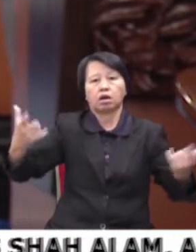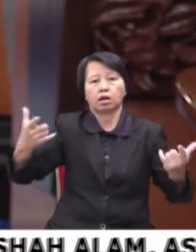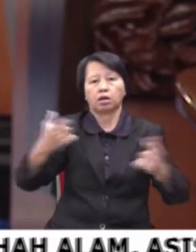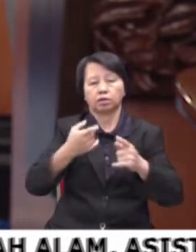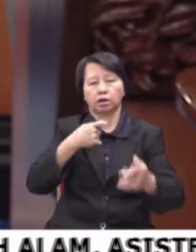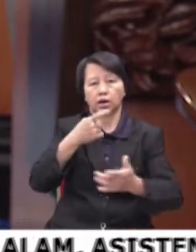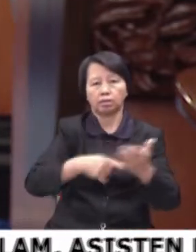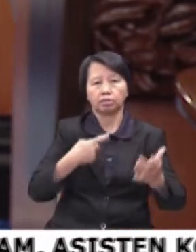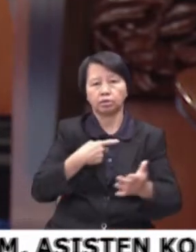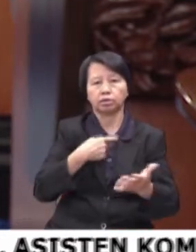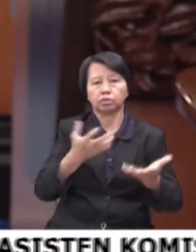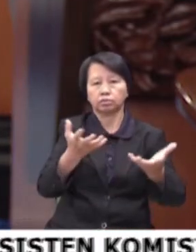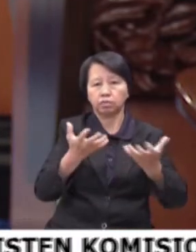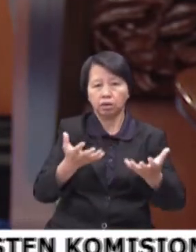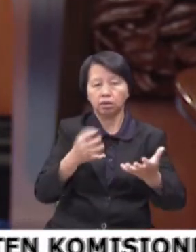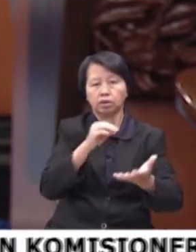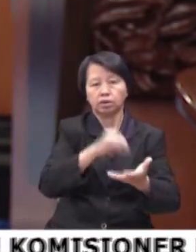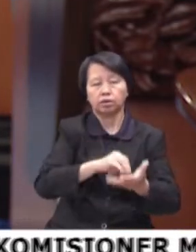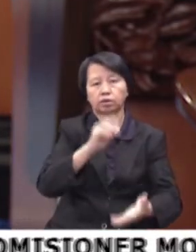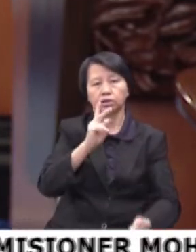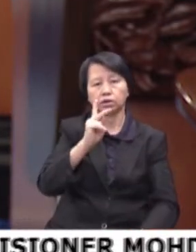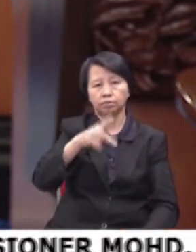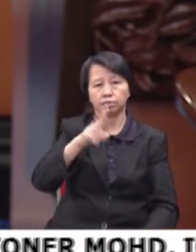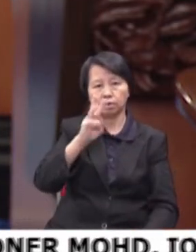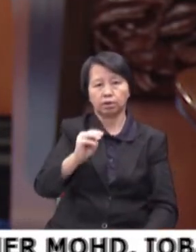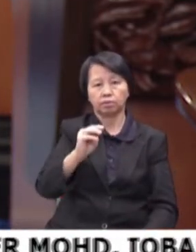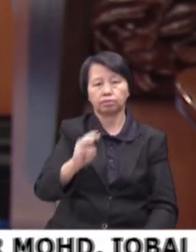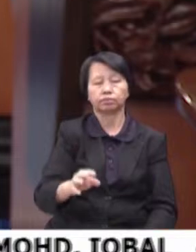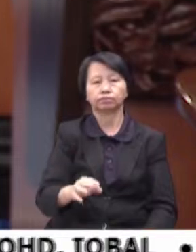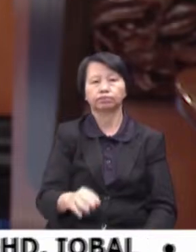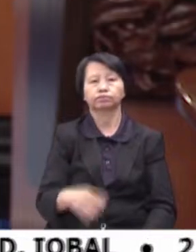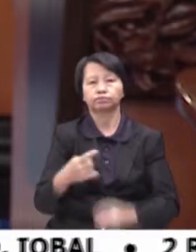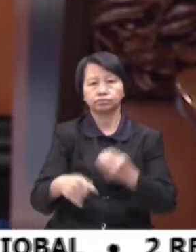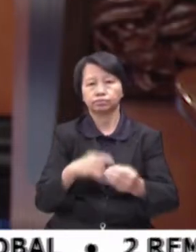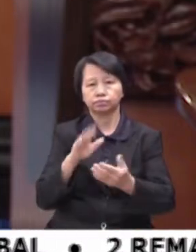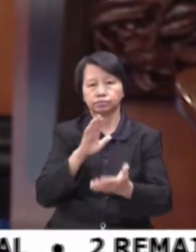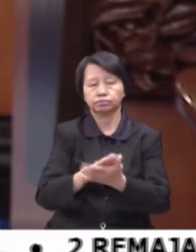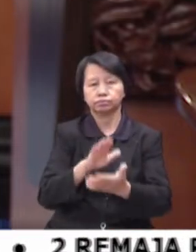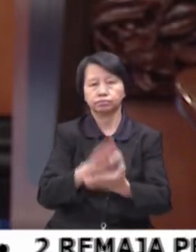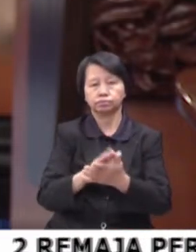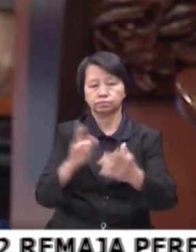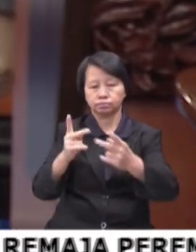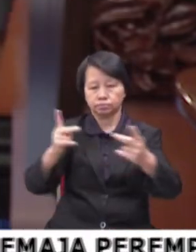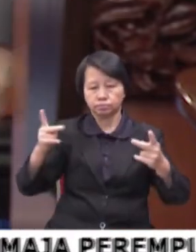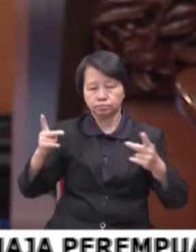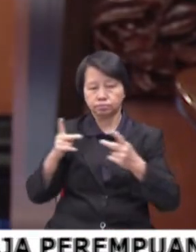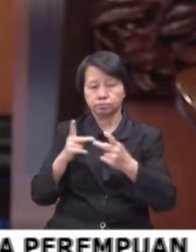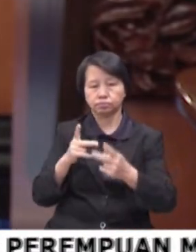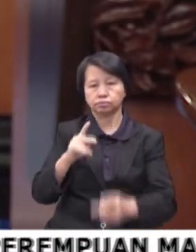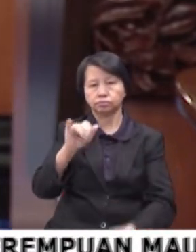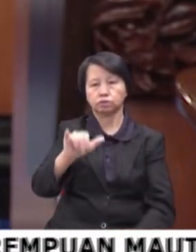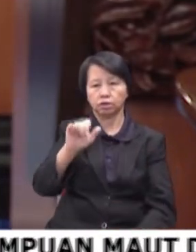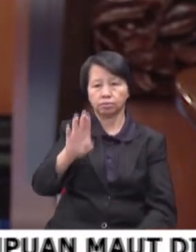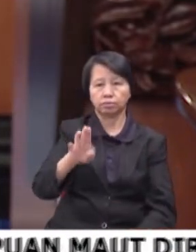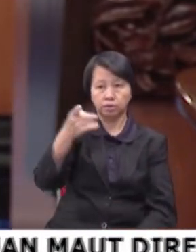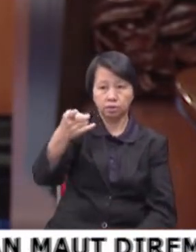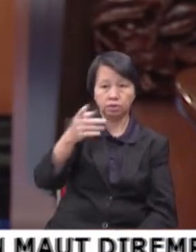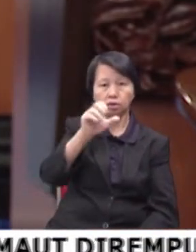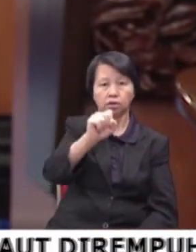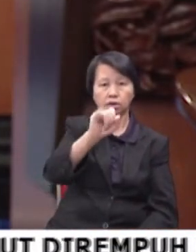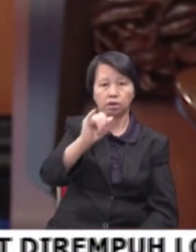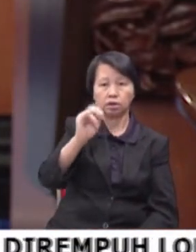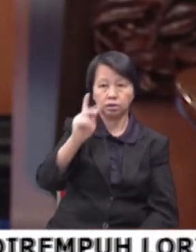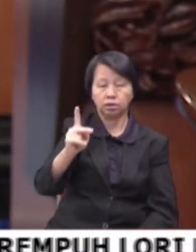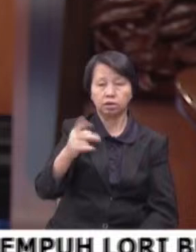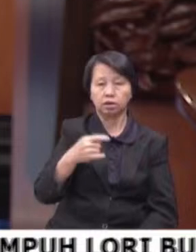daripada ya apa yang kita perlu di caption tentang sekolah yang di kawasan wabi kawasan yang